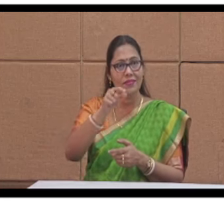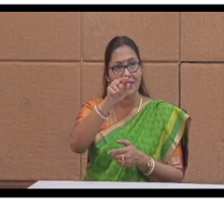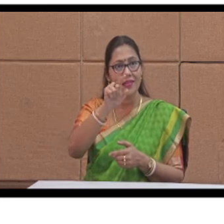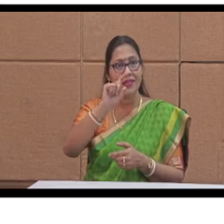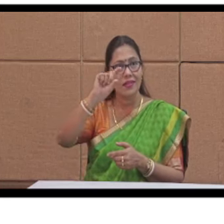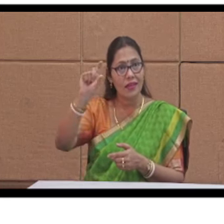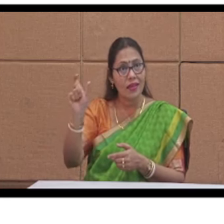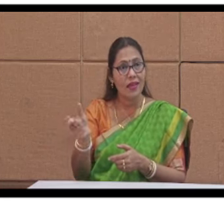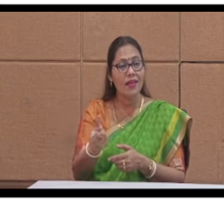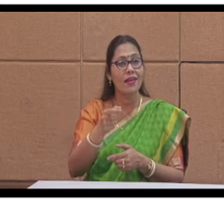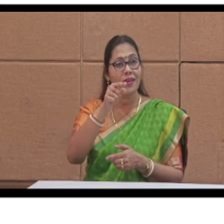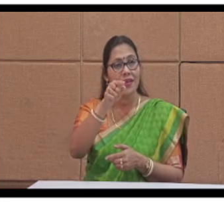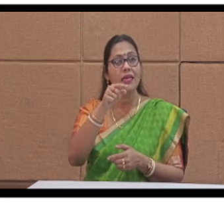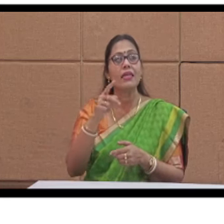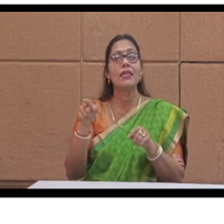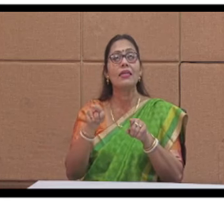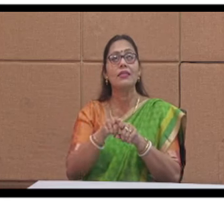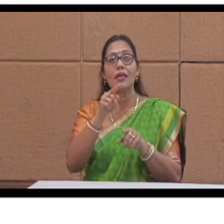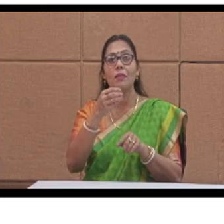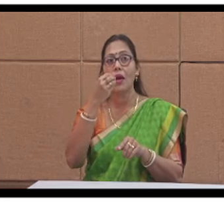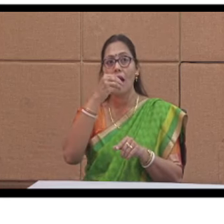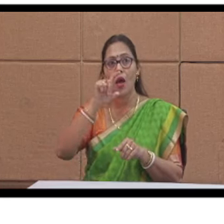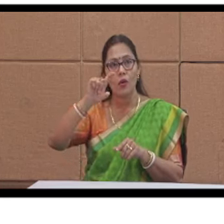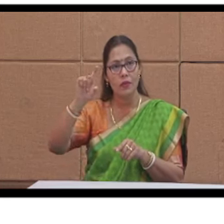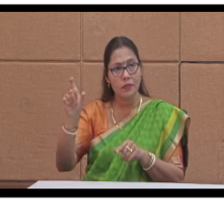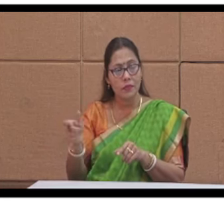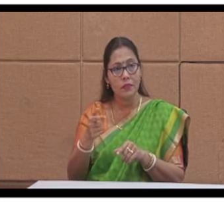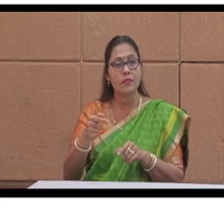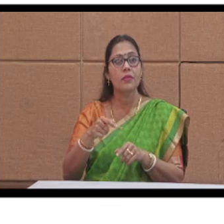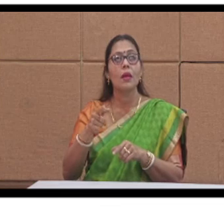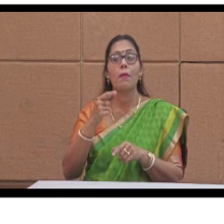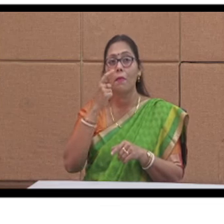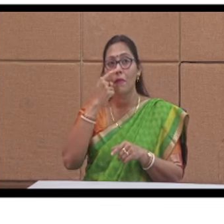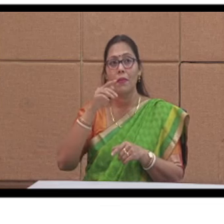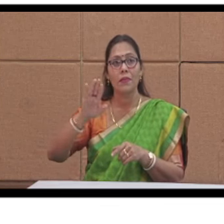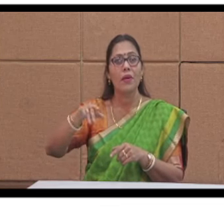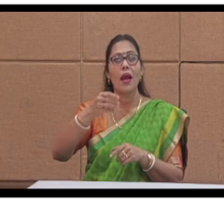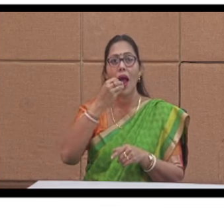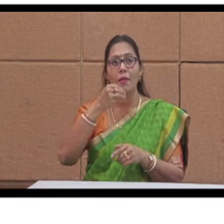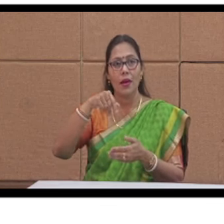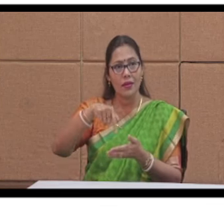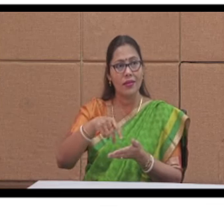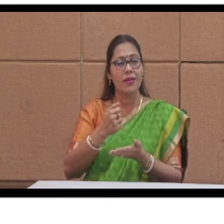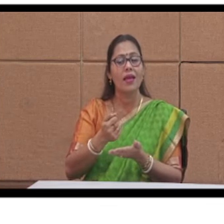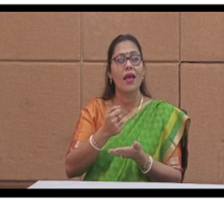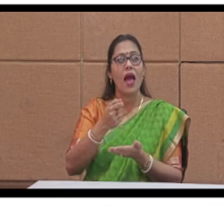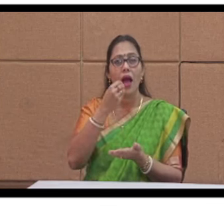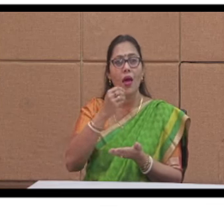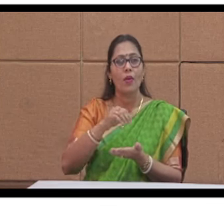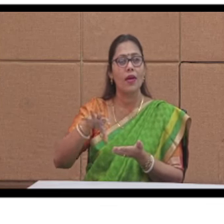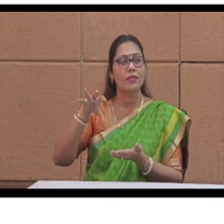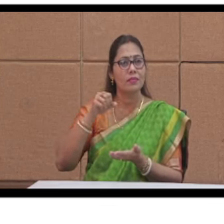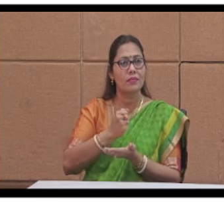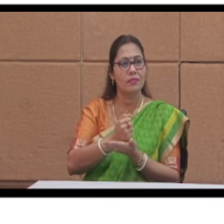এই চেম্বারটা আমাদের খাদ্যটাকে মা যেমন কড়াইতে খাদ্যকে